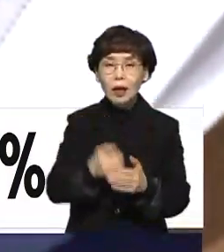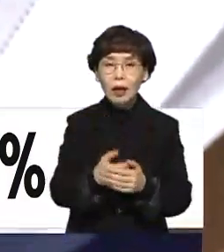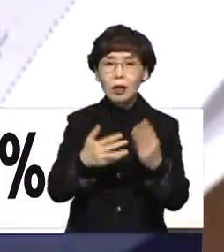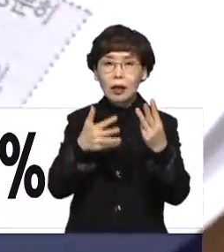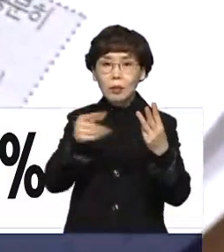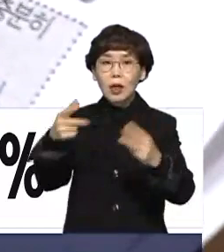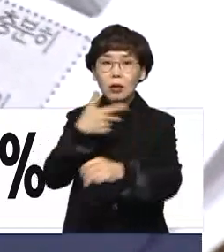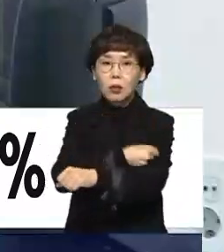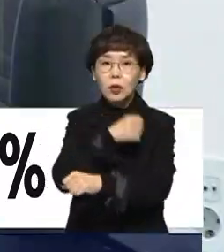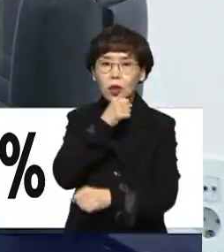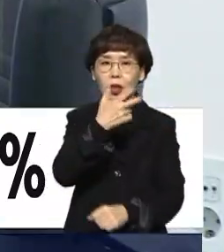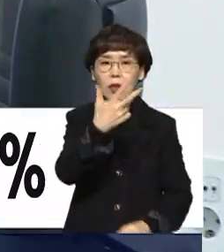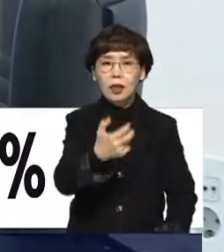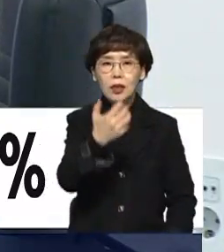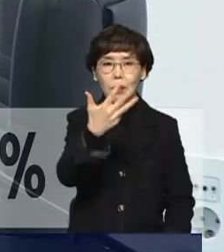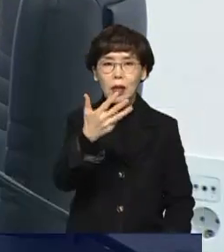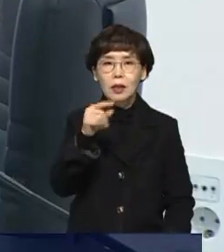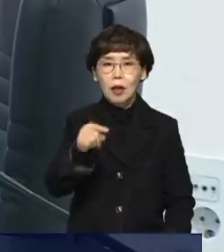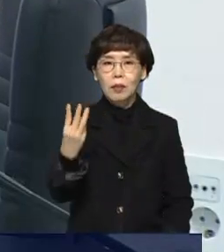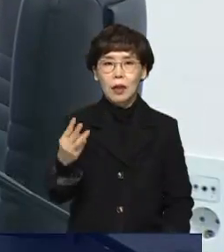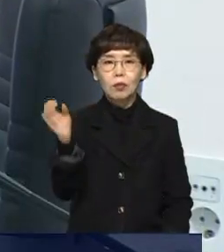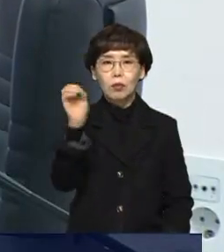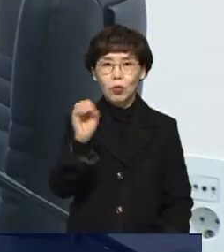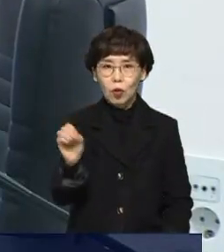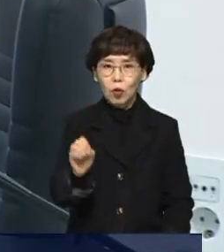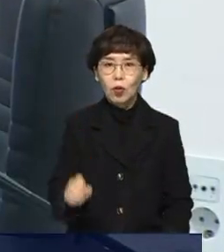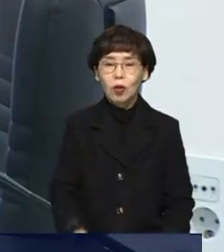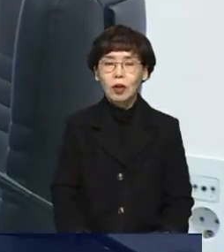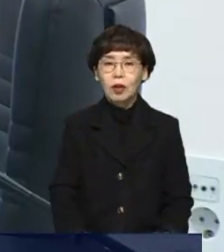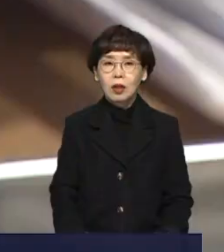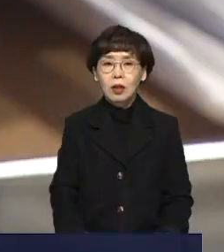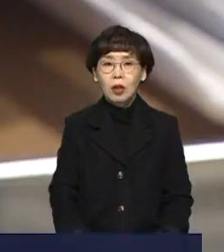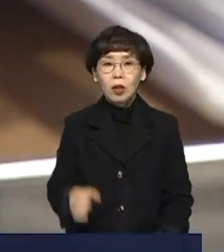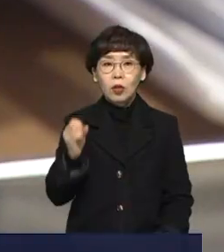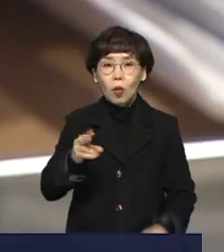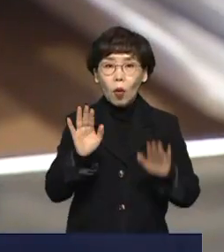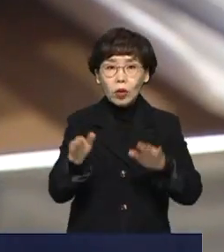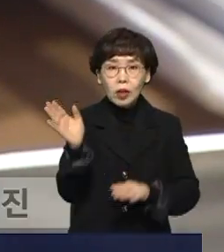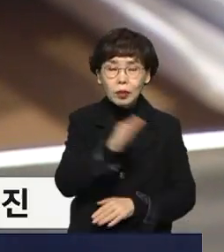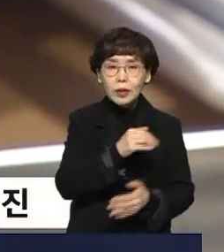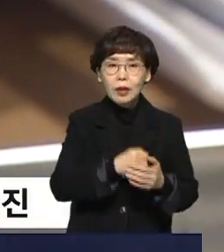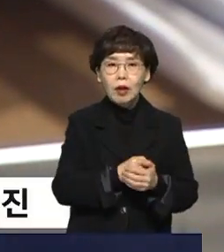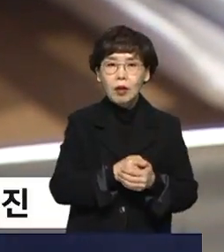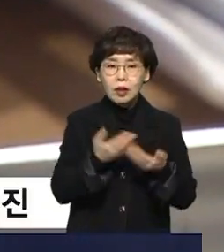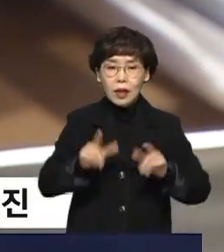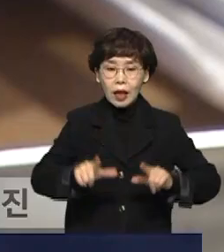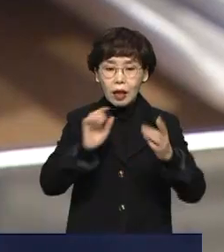3차 접종률은 78.3%로 나타났습니다. 이 밖에 오늘부터 생일이 지난